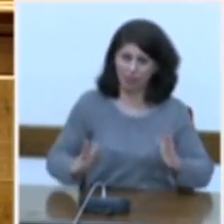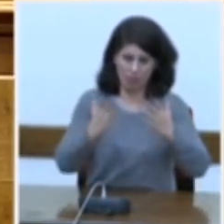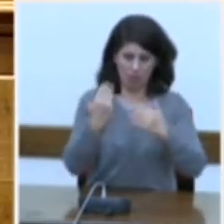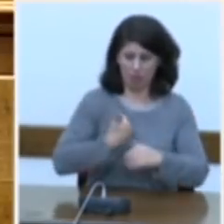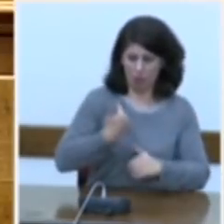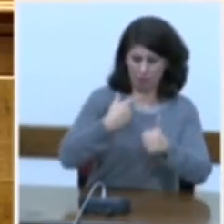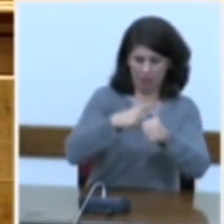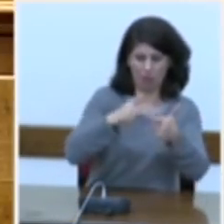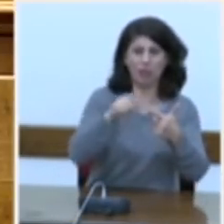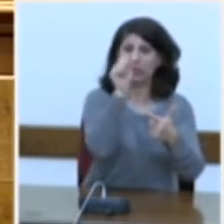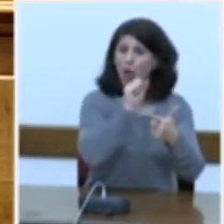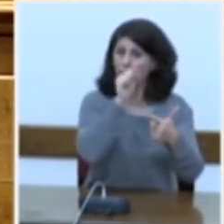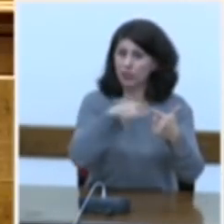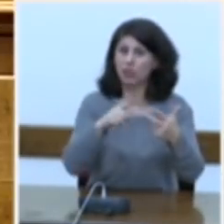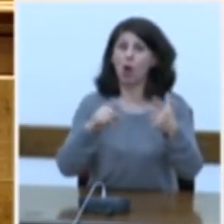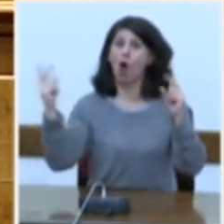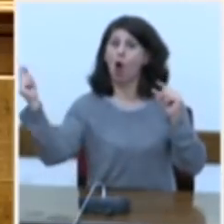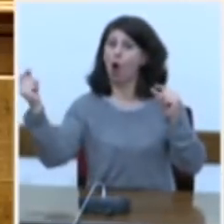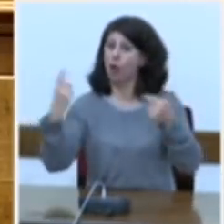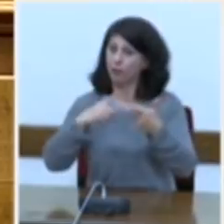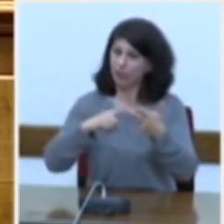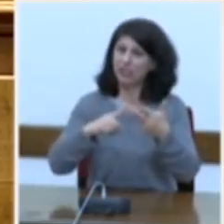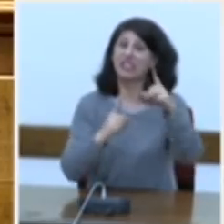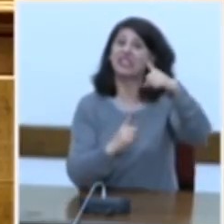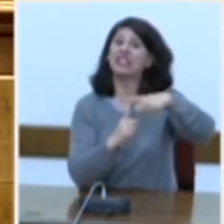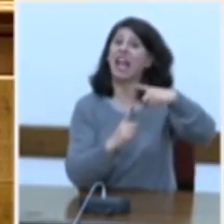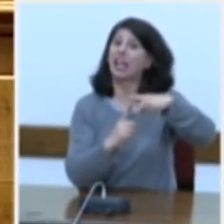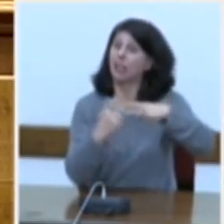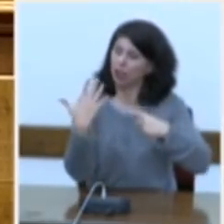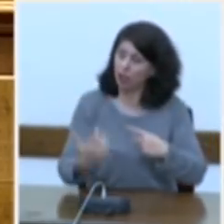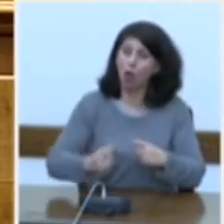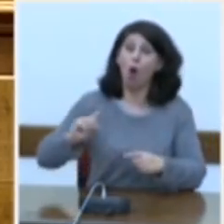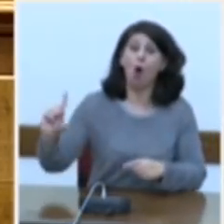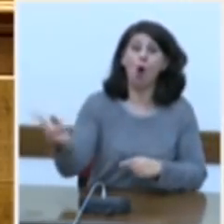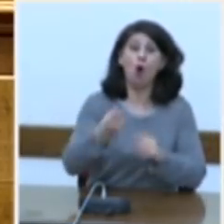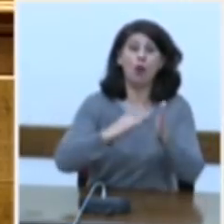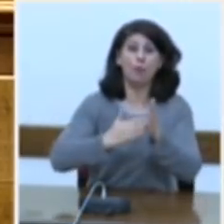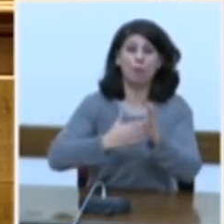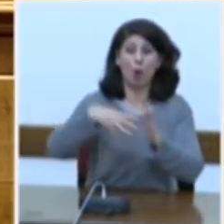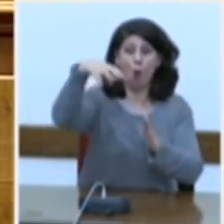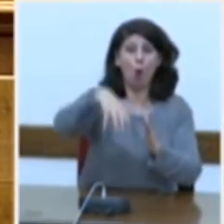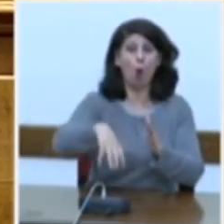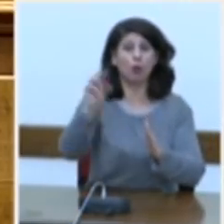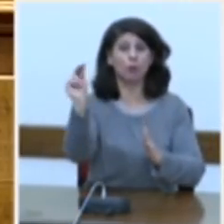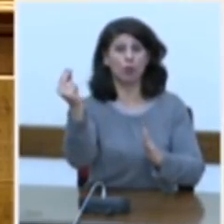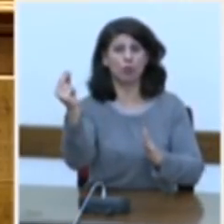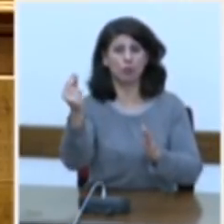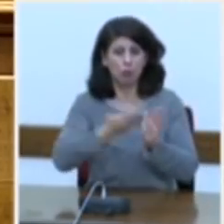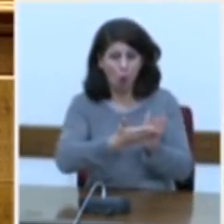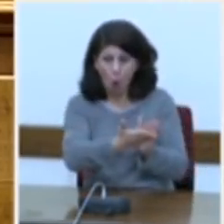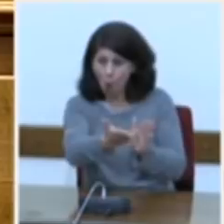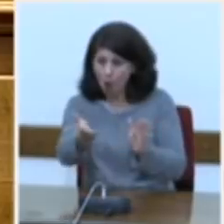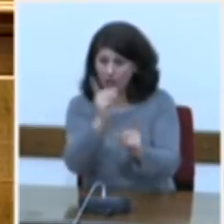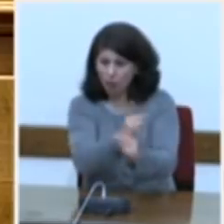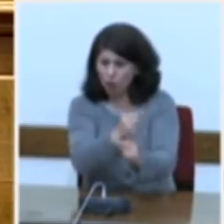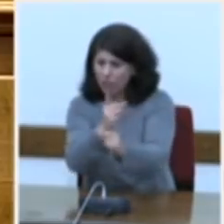οι τραγουδιστές, οι χορευτές, οι τεχνικοί, όλοι οι εργαζόμενοι στον χώρο του πολιτισμού, οι οποίοι από τη